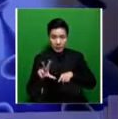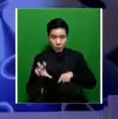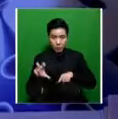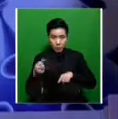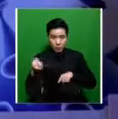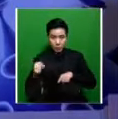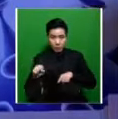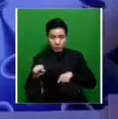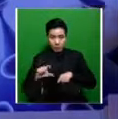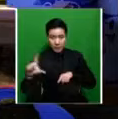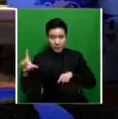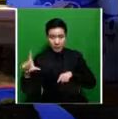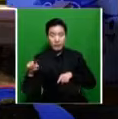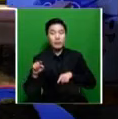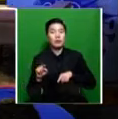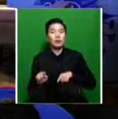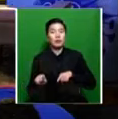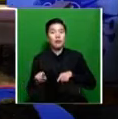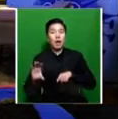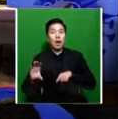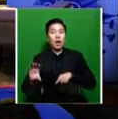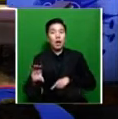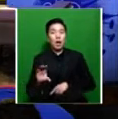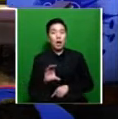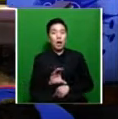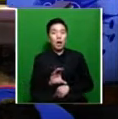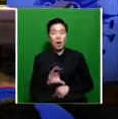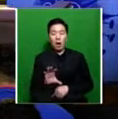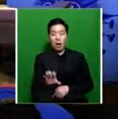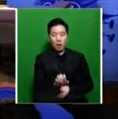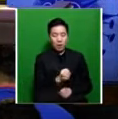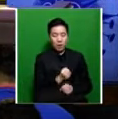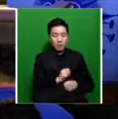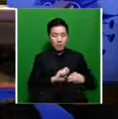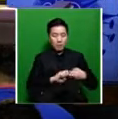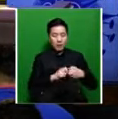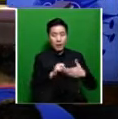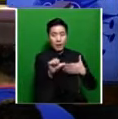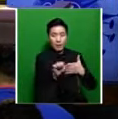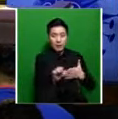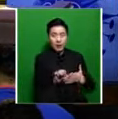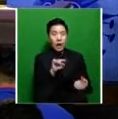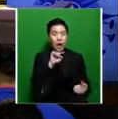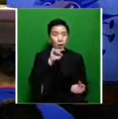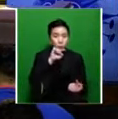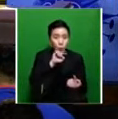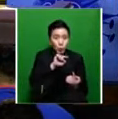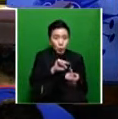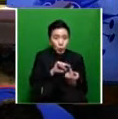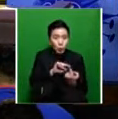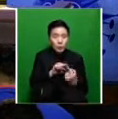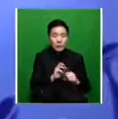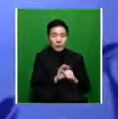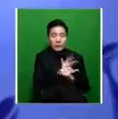17,310 ล้านบาทเพื่อไปใช้ในการแก้ไขปัญหาที่เกี่ยวข้องกับ